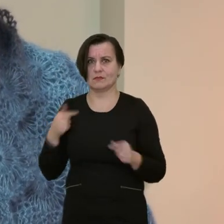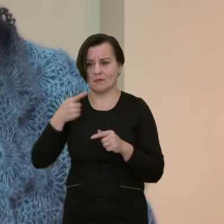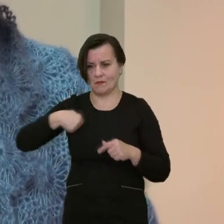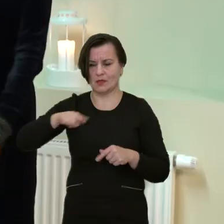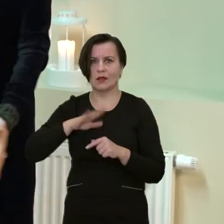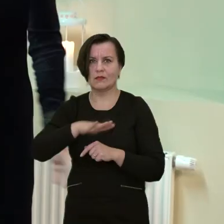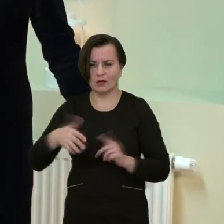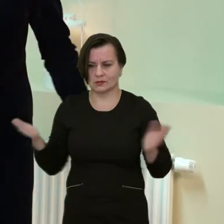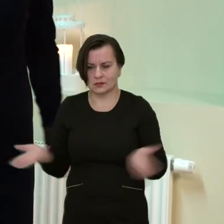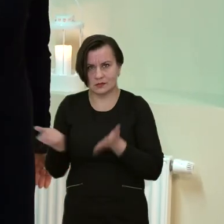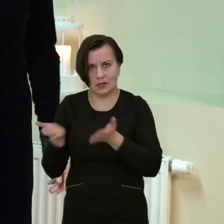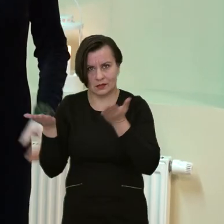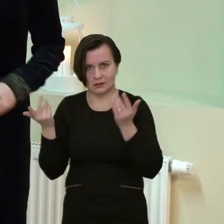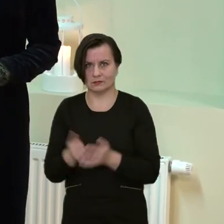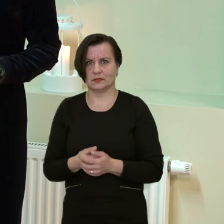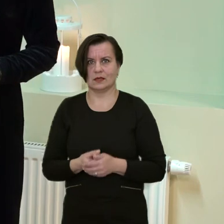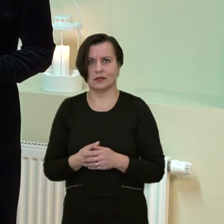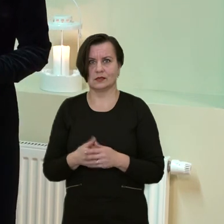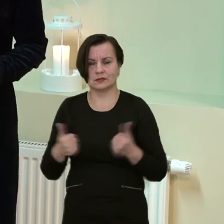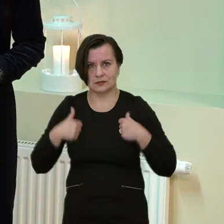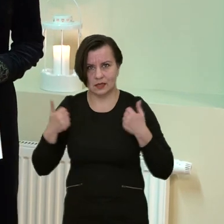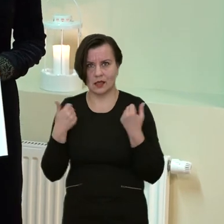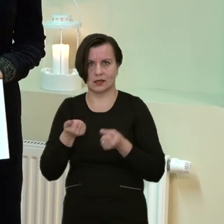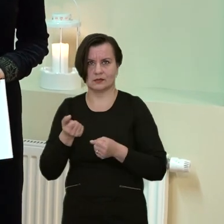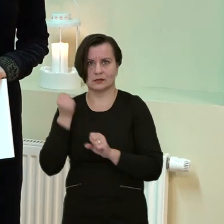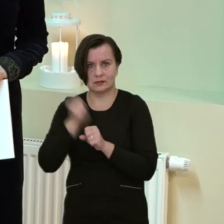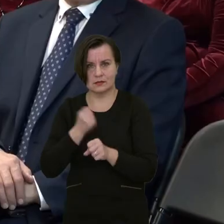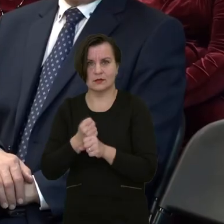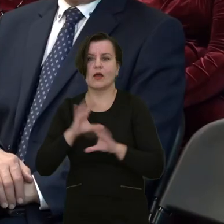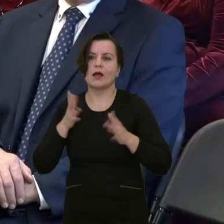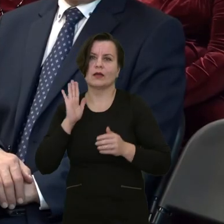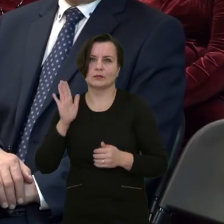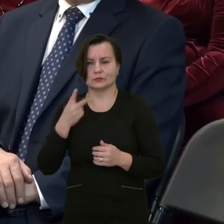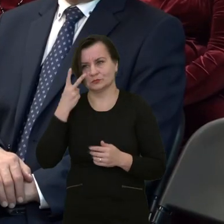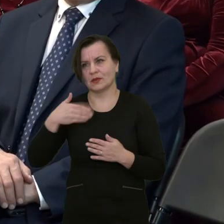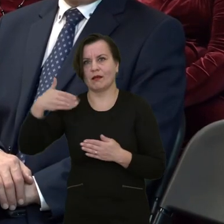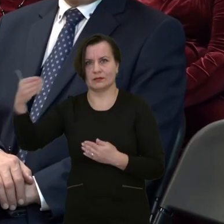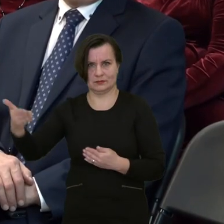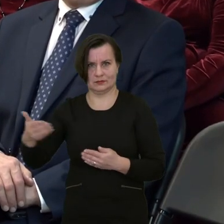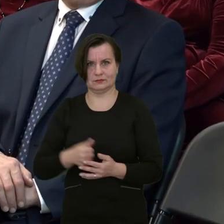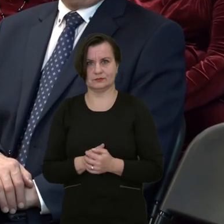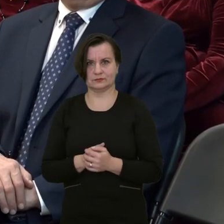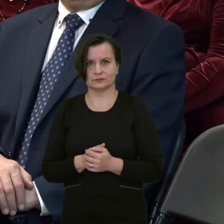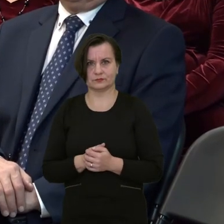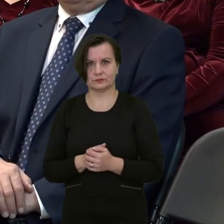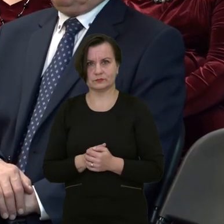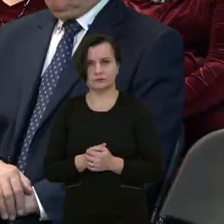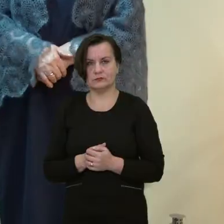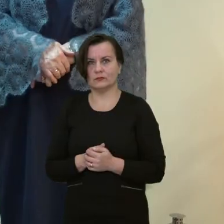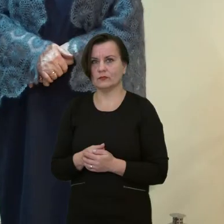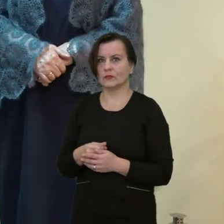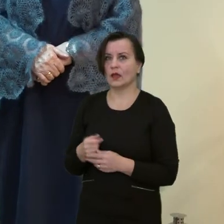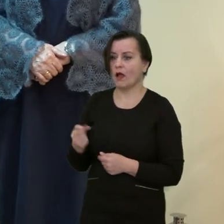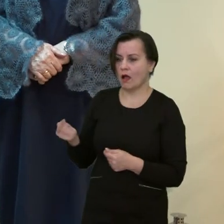vaikus. Nu ką daugiau, dirbam, stengiamės, o kaip išeis, parodys ateitis. Audimas dar vis